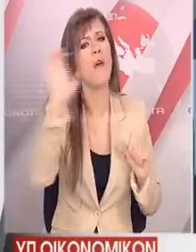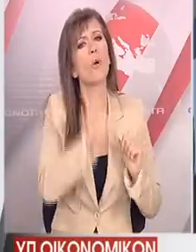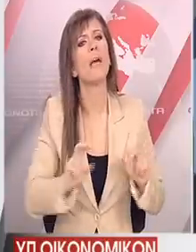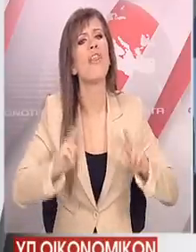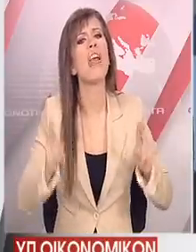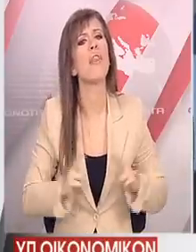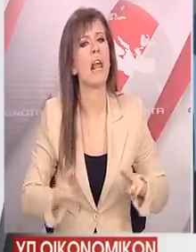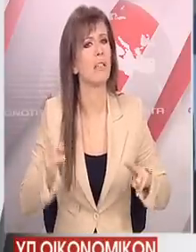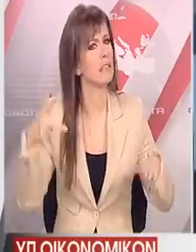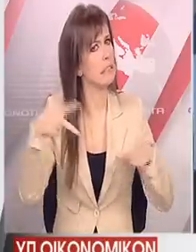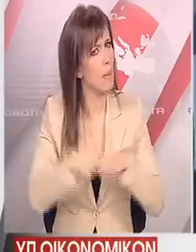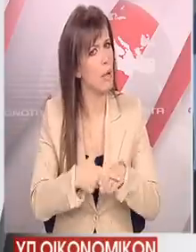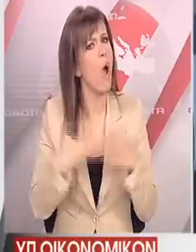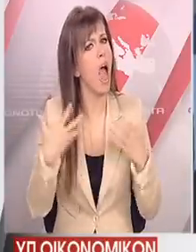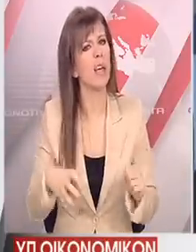το Διεθνές Νομισματικό Ταμείο,